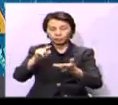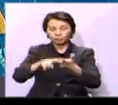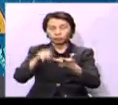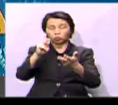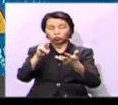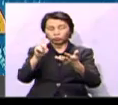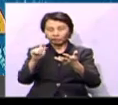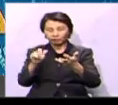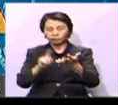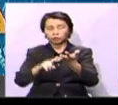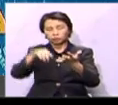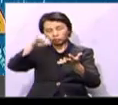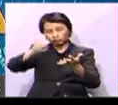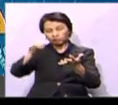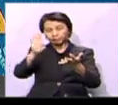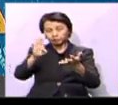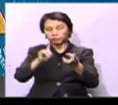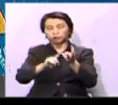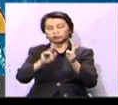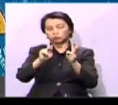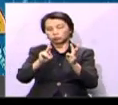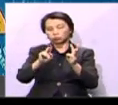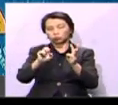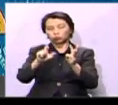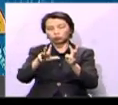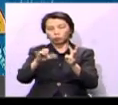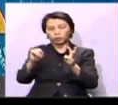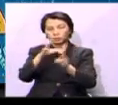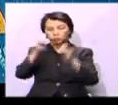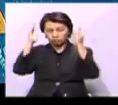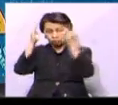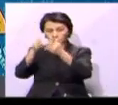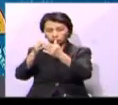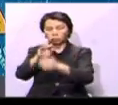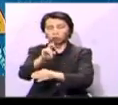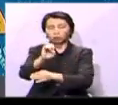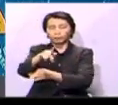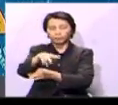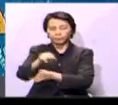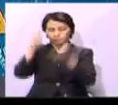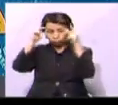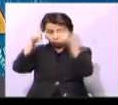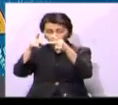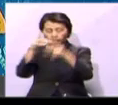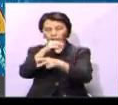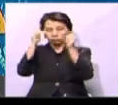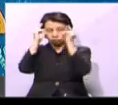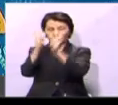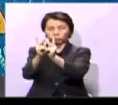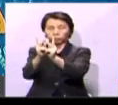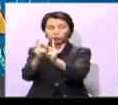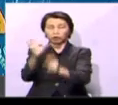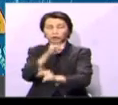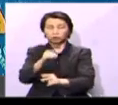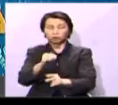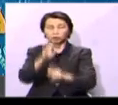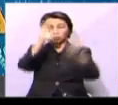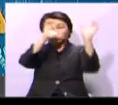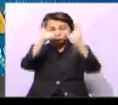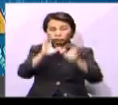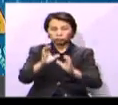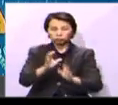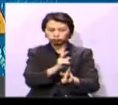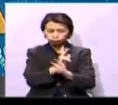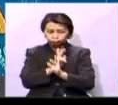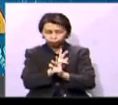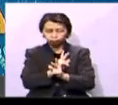Tinggi, Johor Bahru dan Kulai dan juga di negeri Pahang yang melibatkan daerah Rompin, Pekan dan juga Kuantan. Amaran cuaca waspada juga dikeluarkan